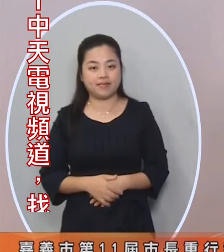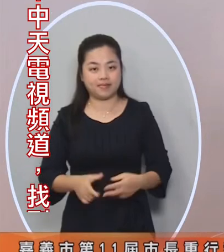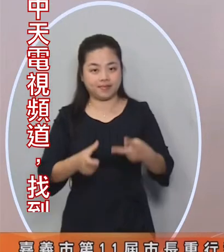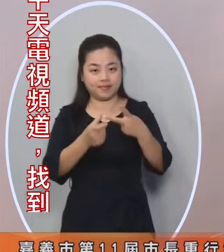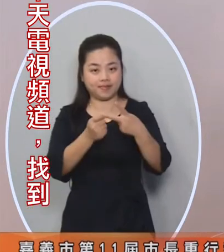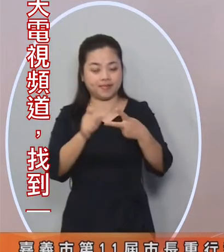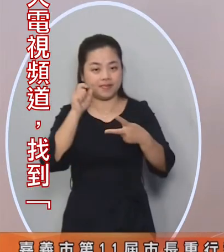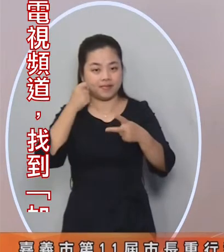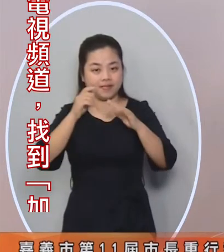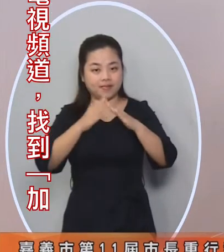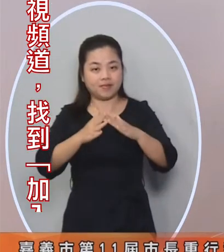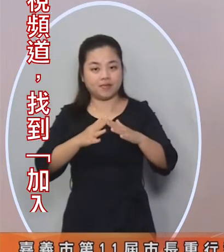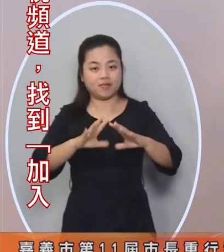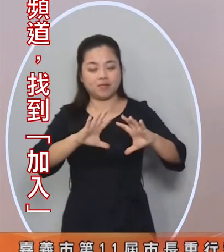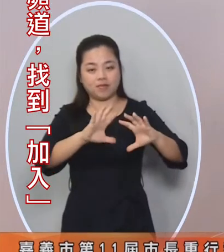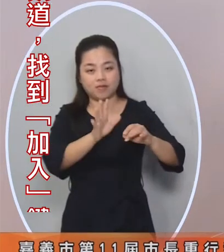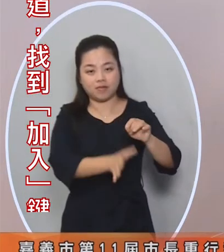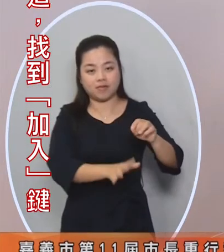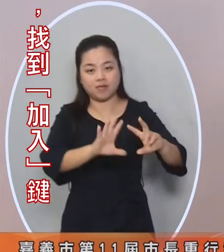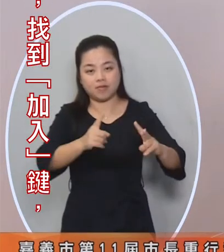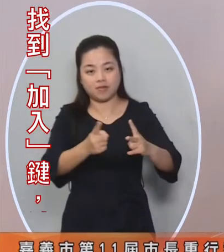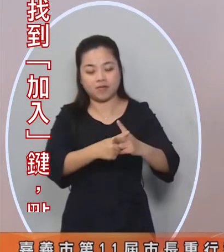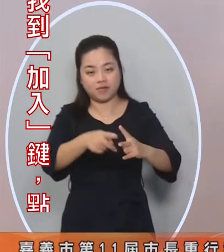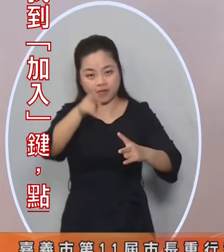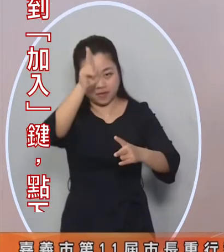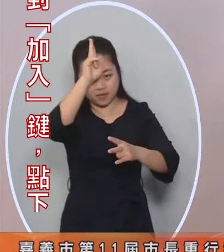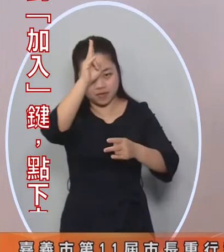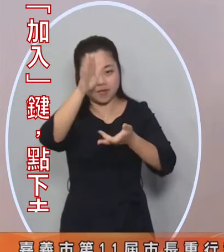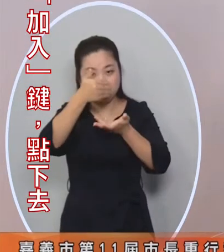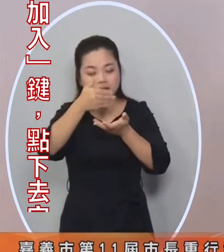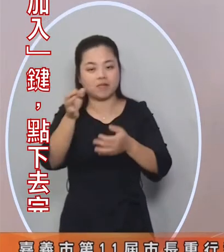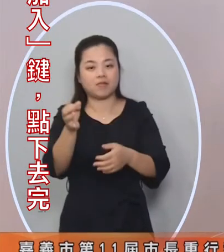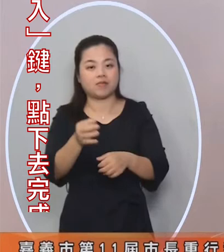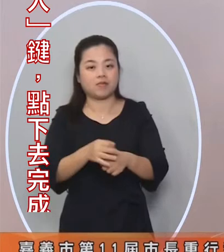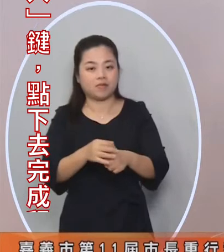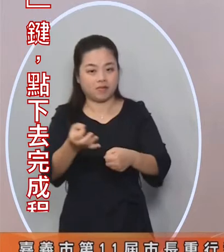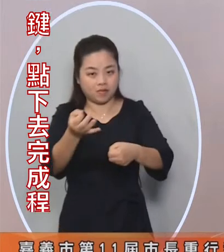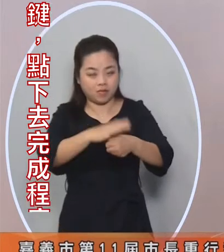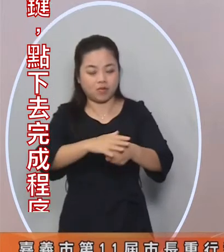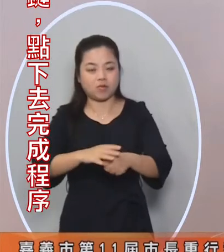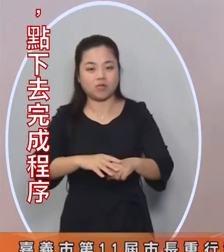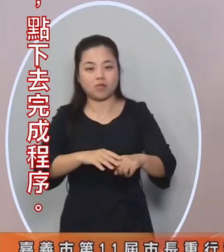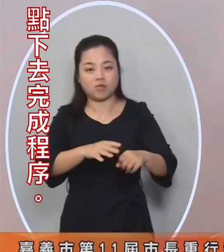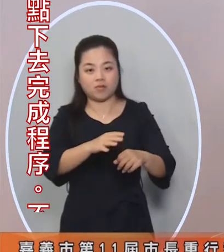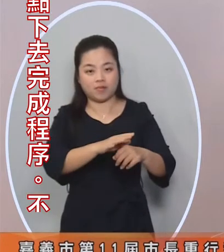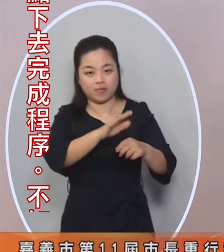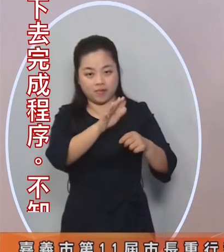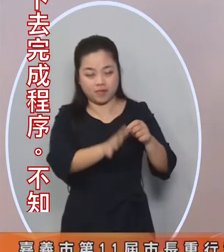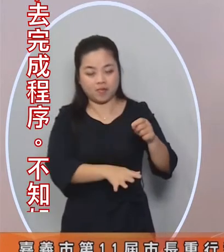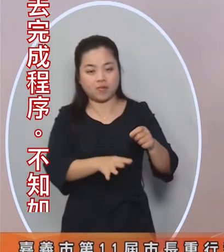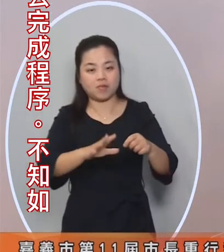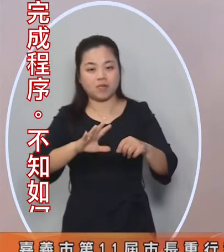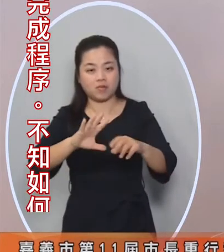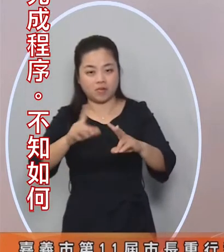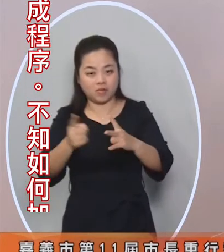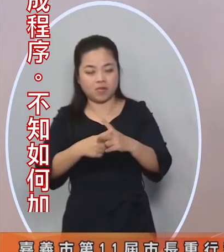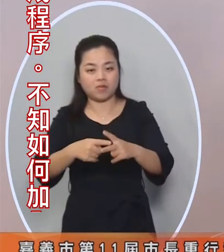二、嘉义市中小学生营养午餐优惠补助。嘉义市中小学生学生人口